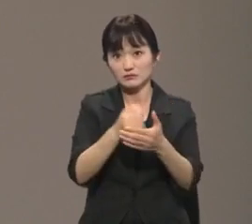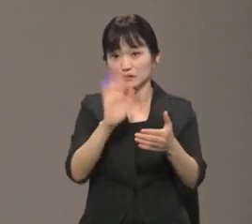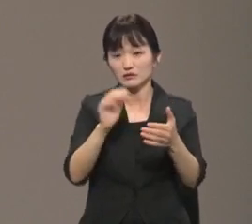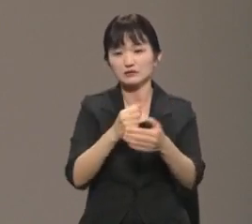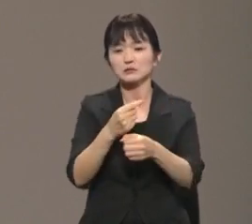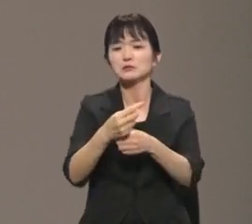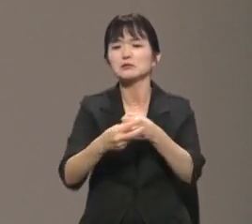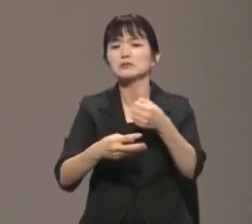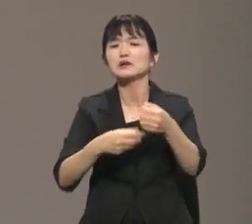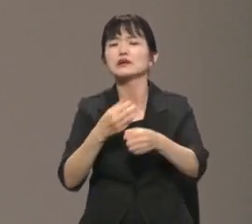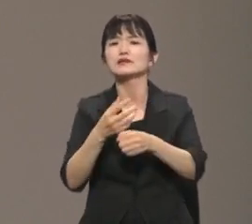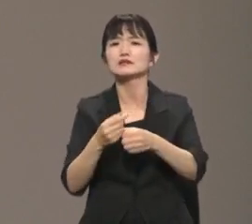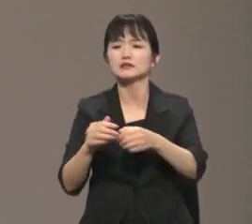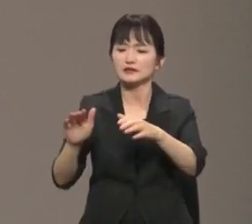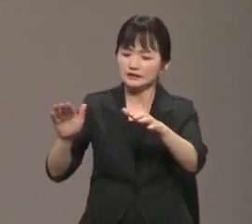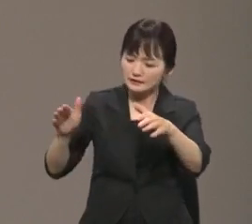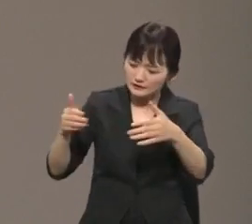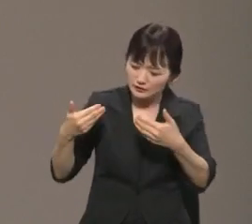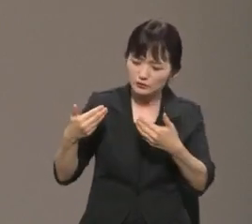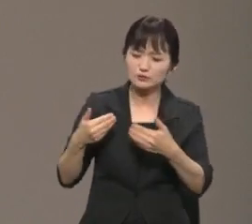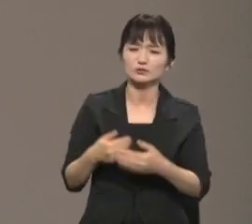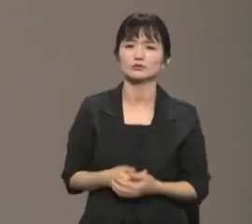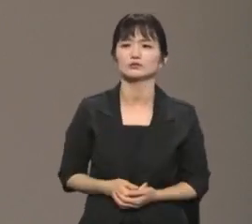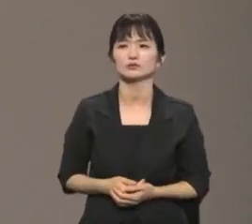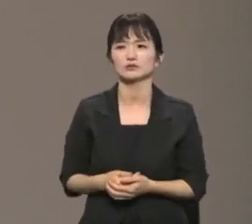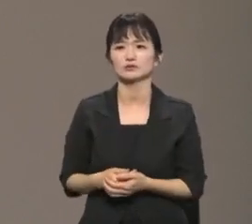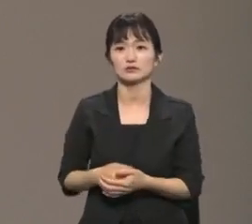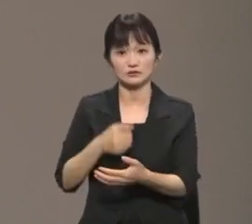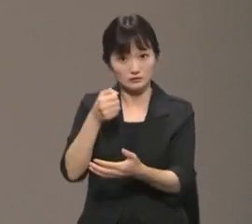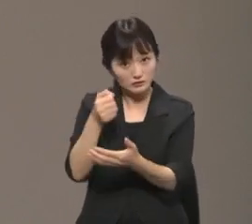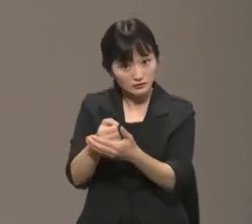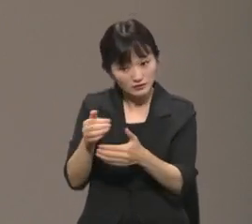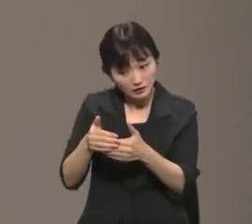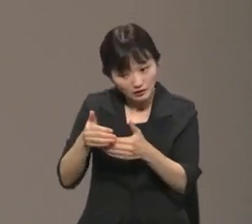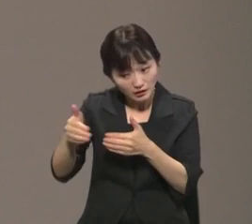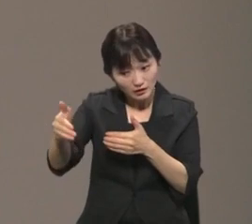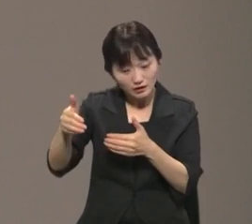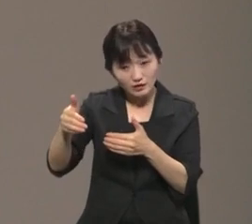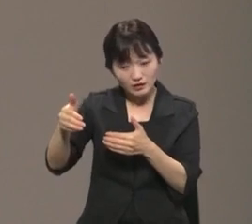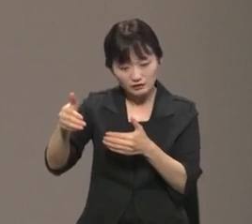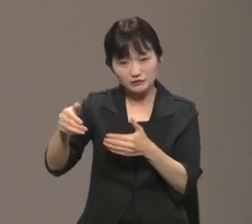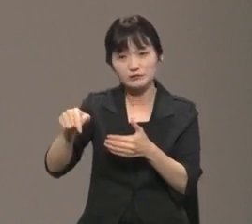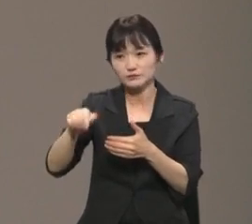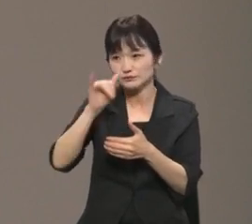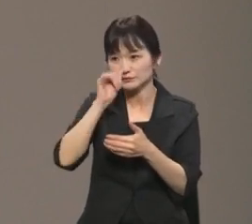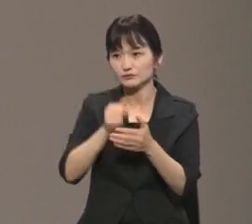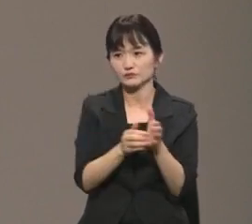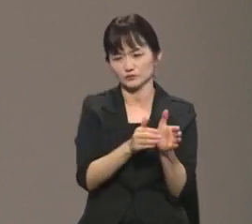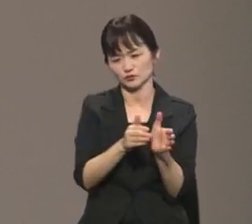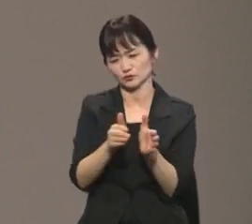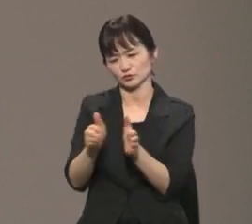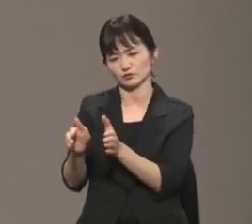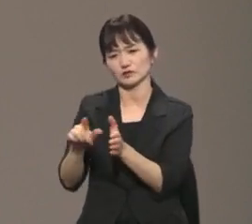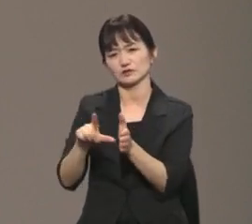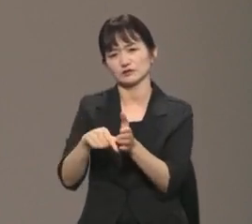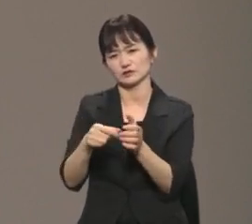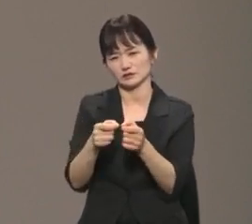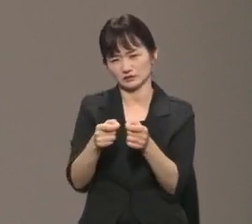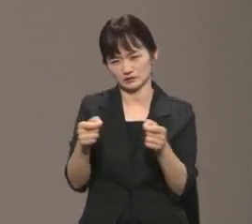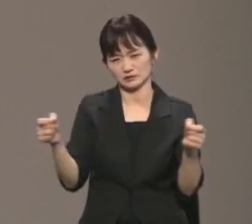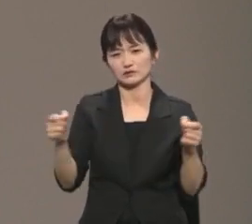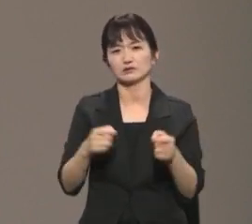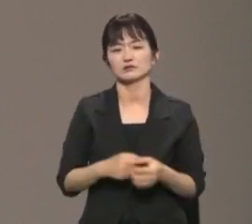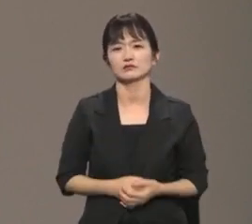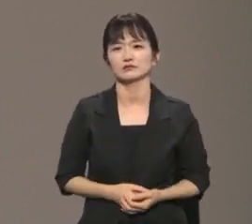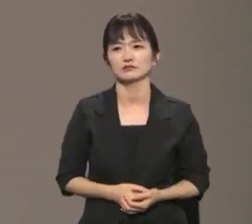몇 년 동안 뭐 유치부터 시작해서 확정되기까지 오랜 기간이 있었고 또 준비하는 시간이 꽤 길었습니다